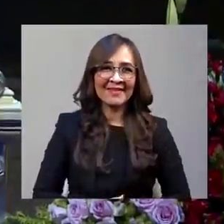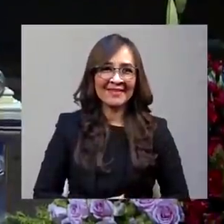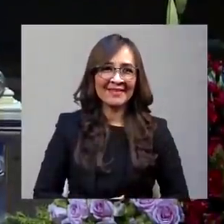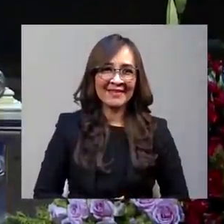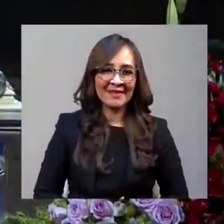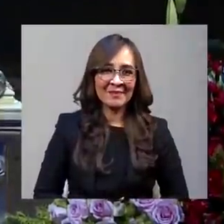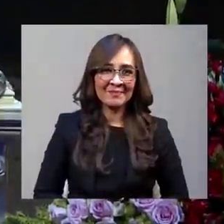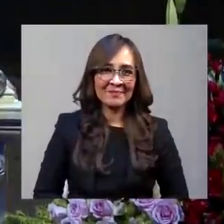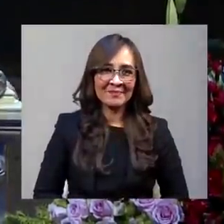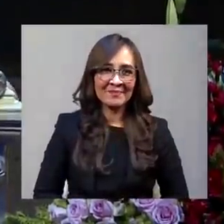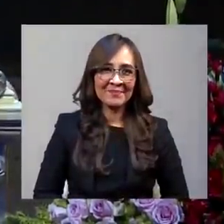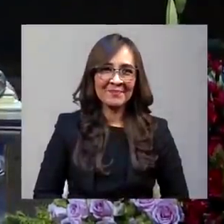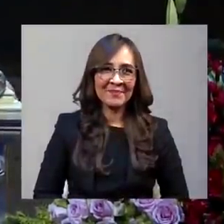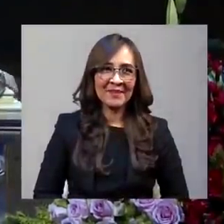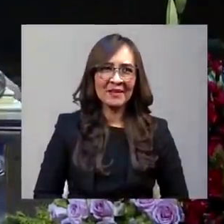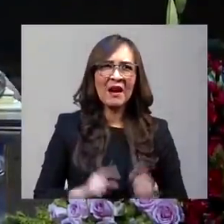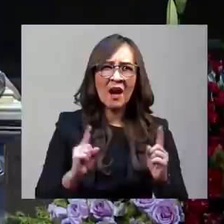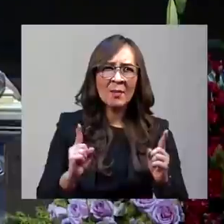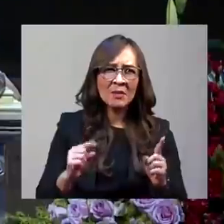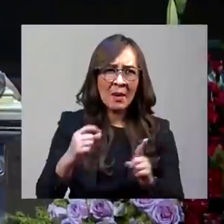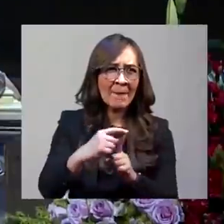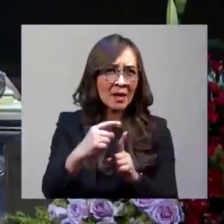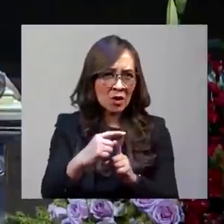Parno. Saudara, kenapa Parno banget gitu.